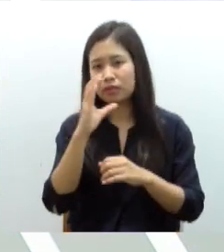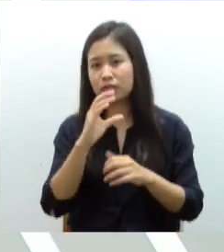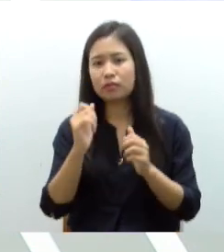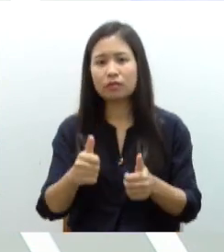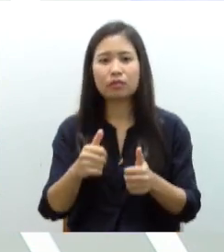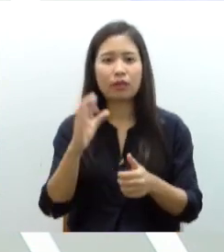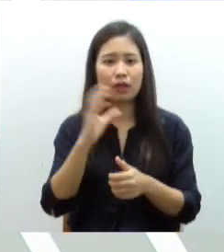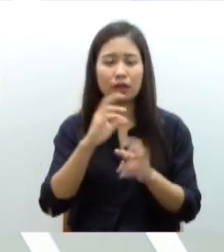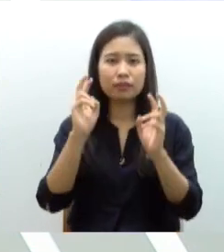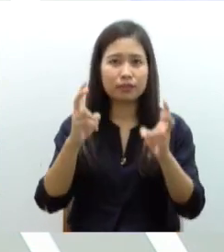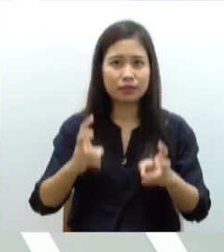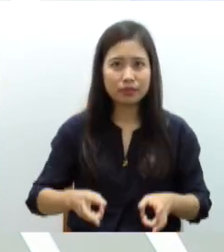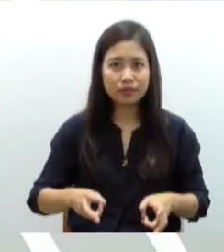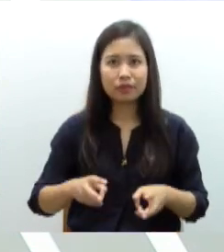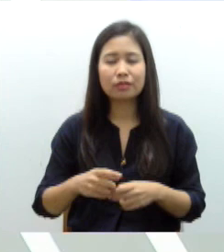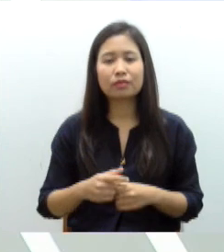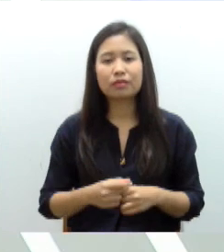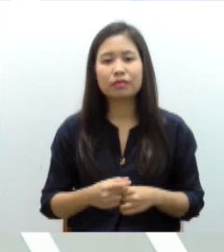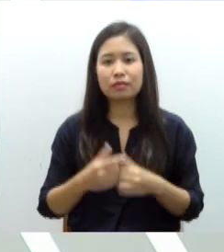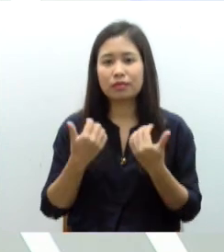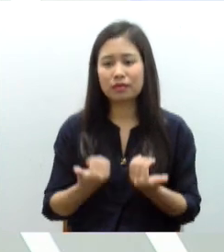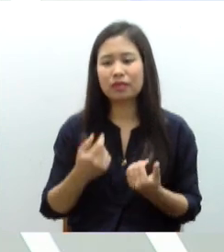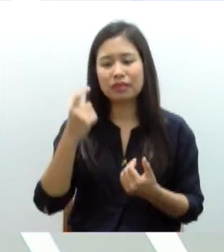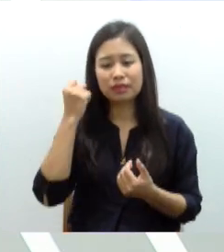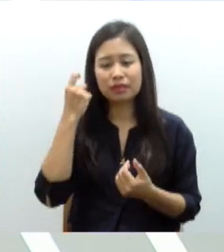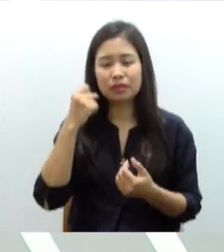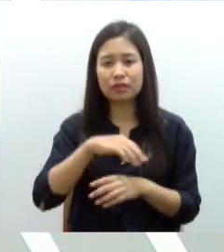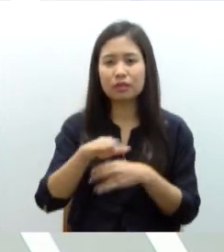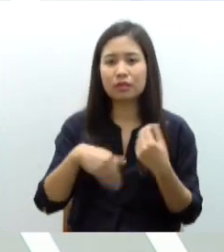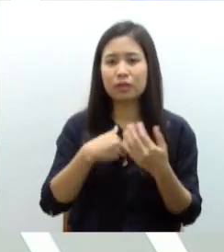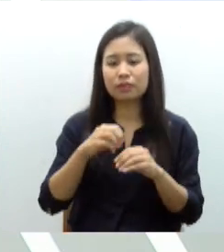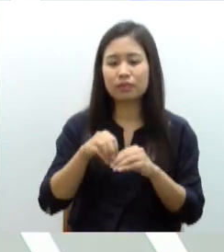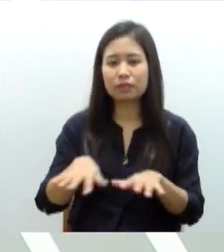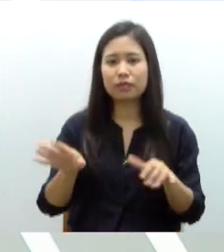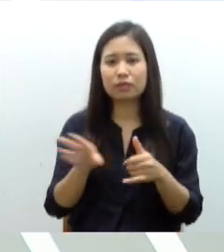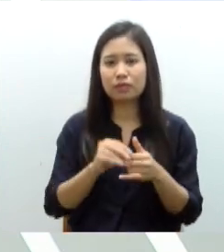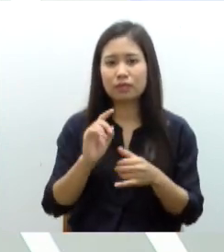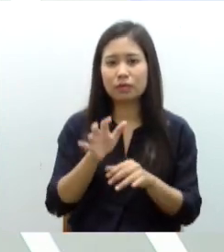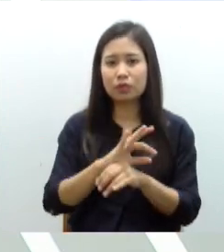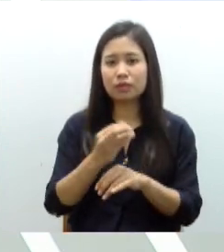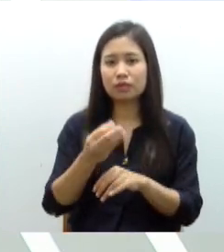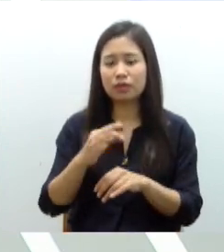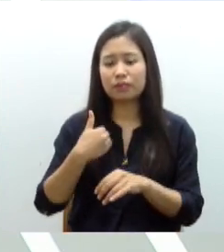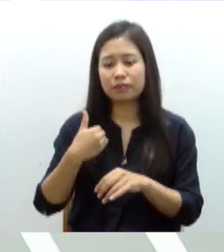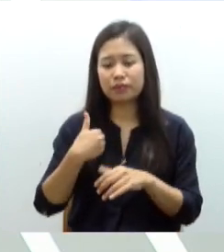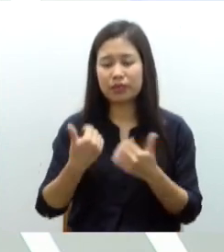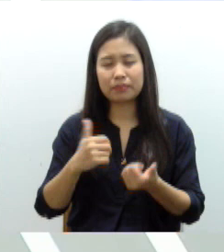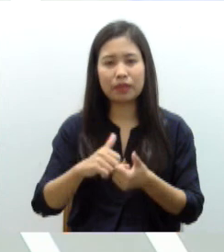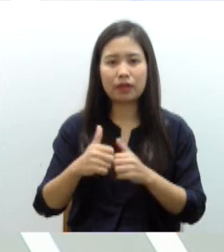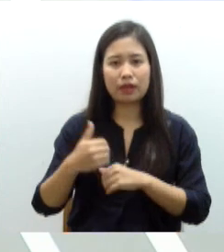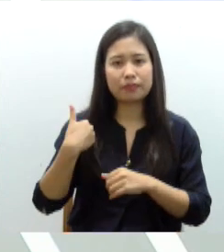เชื้อโรคก็คือมันไม่เกิดโรคระบาดอะไรที่มากมายนะครับนะฮะอันนี้ก็เป็นสิ่งที่เราต้องร่วมมือร่วมใจกันเป็นหน้าที่ของทุกคนนะ